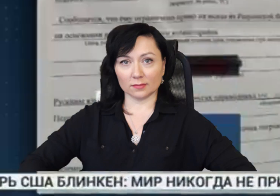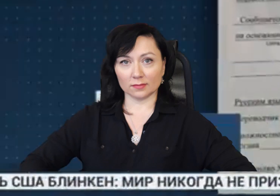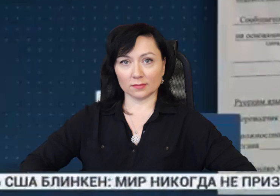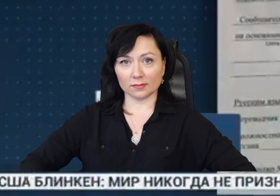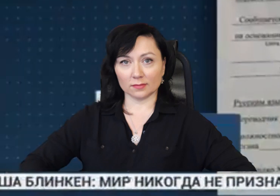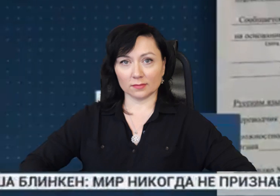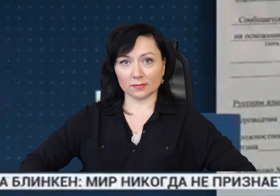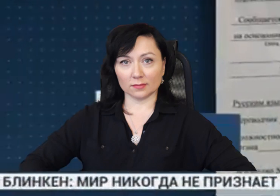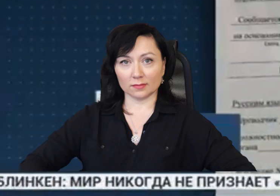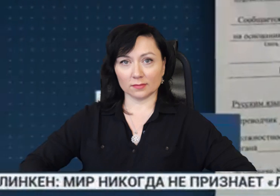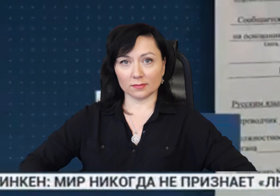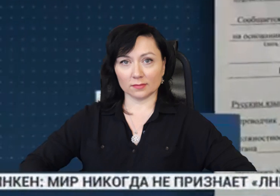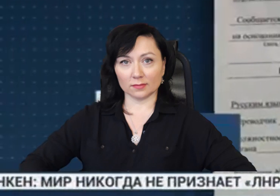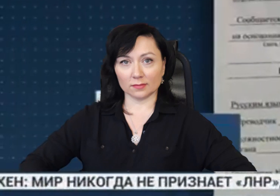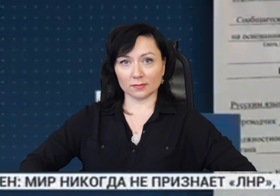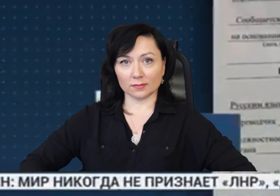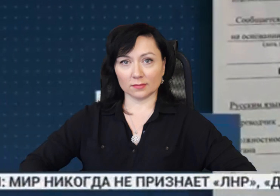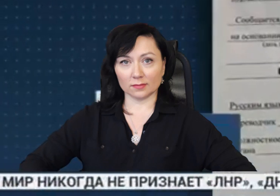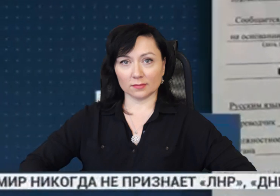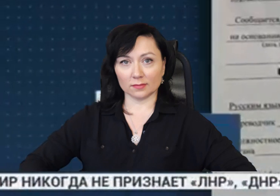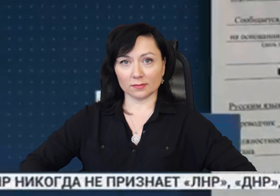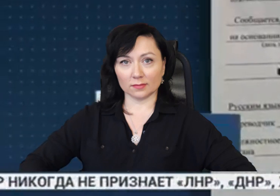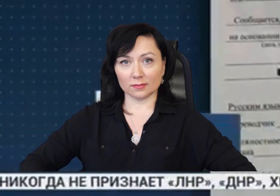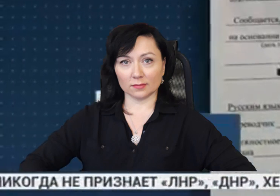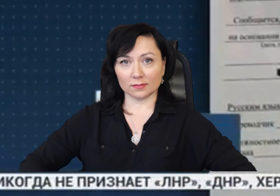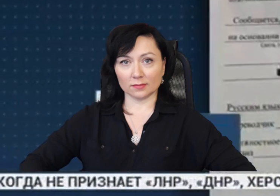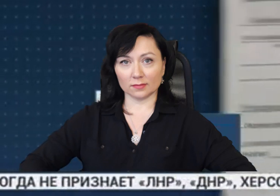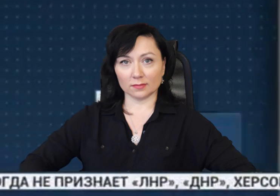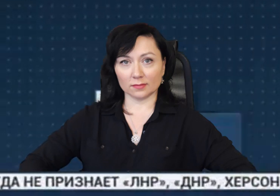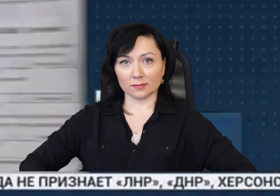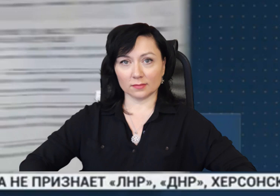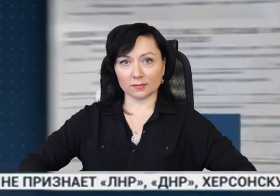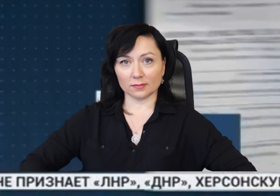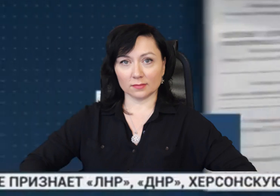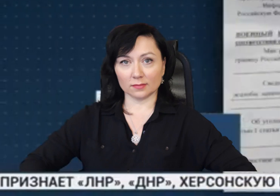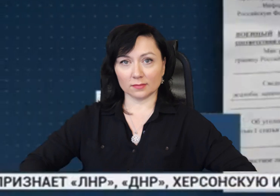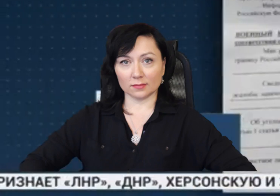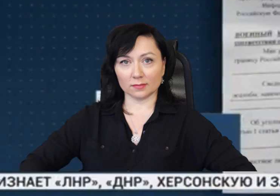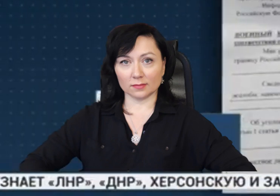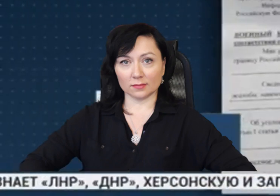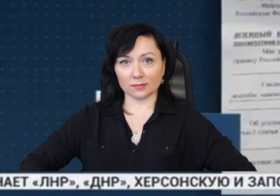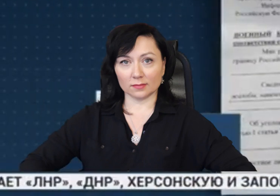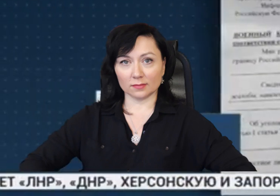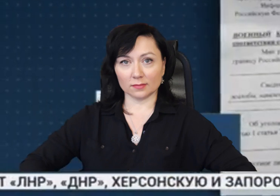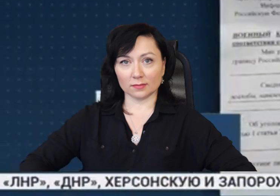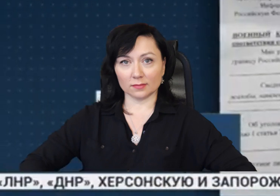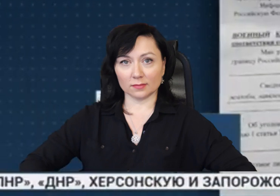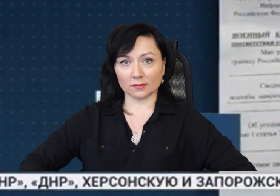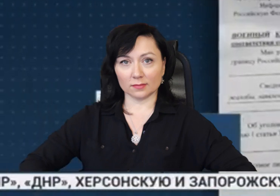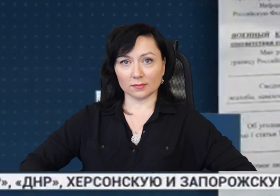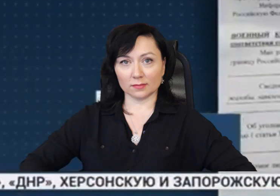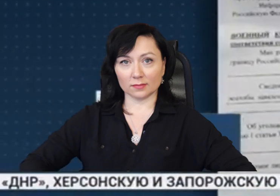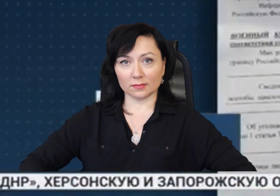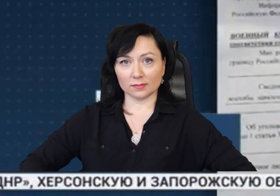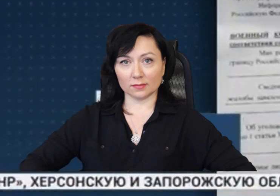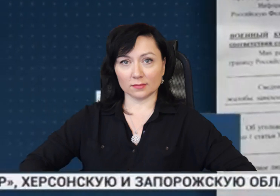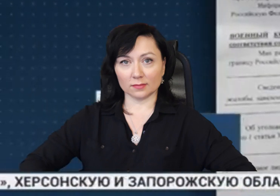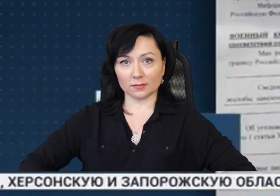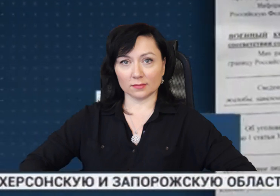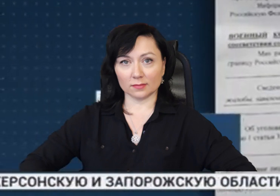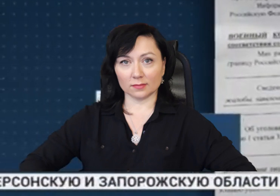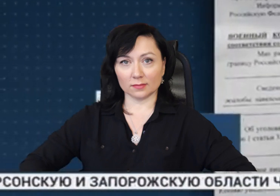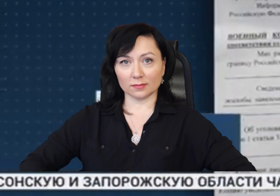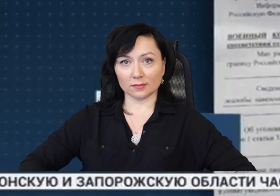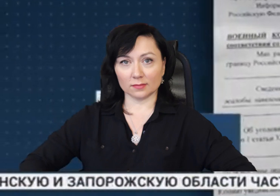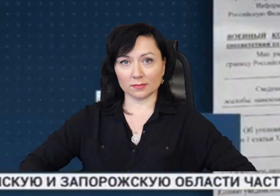количеству обращений и в основном это самостоятельные туристы теоретически если нет подвески человек не находится